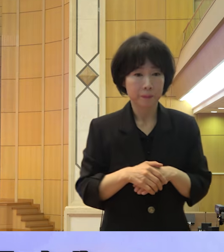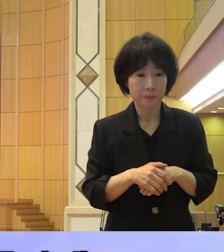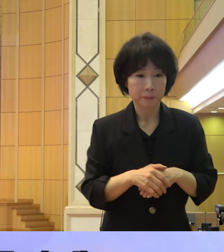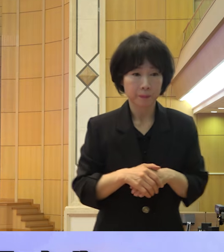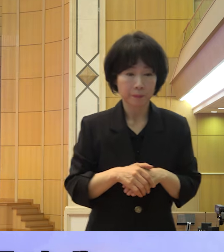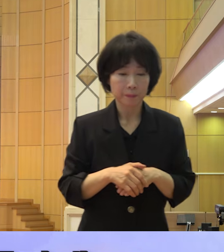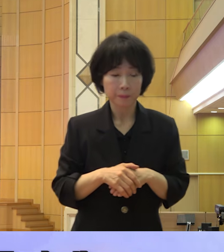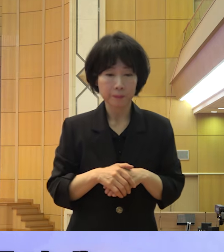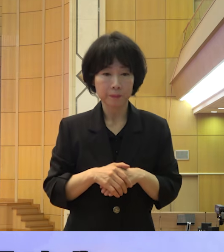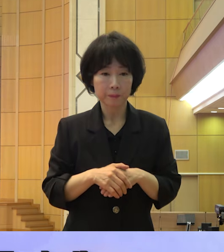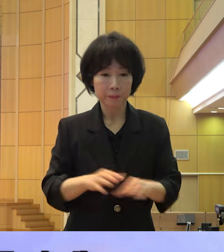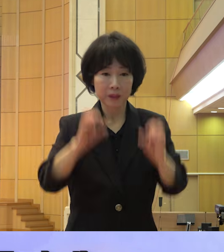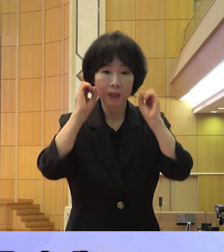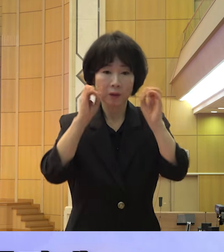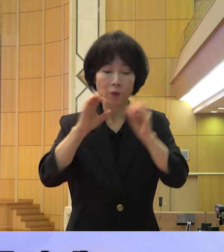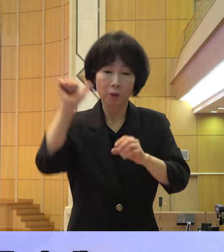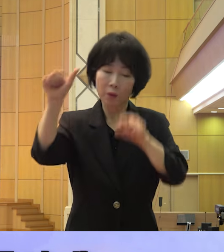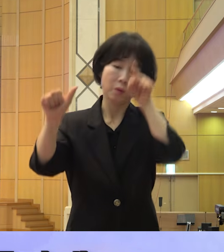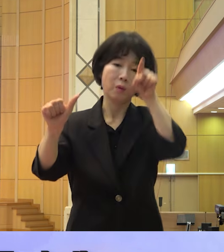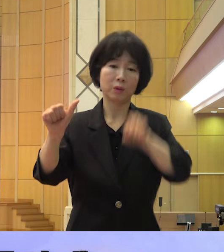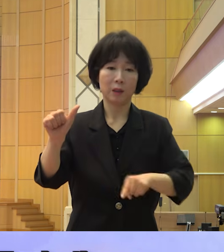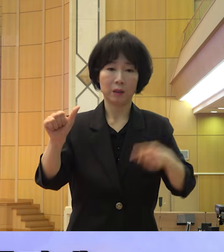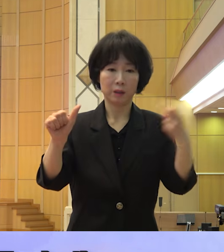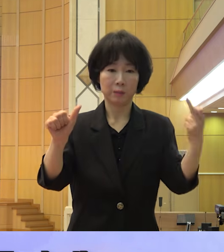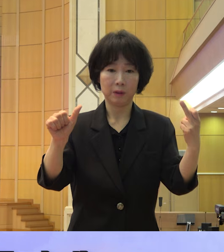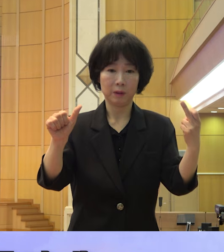말씀을 찾아보겠습니다. 전도서 5장 15절 보면,